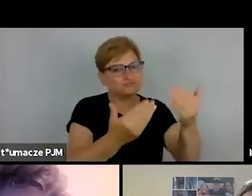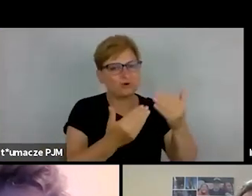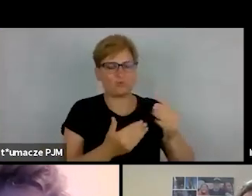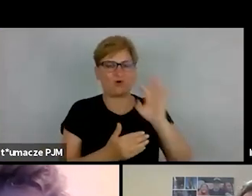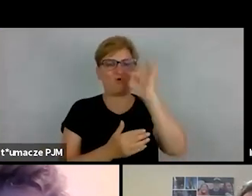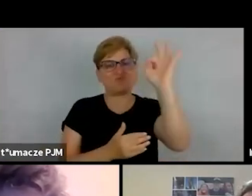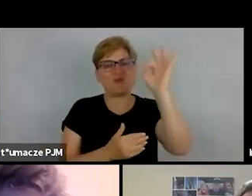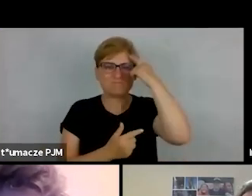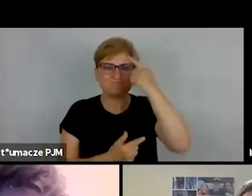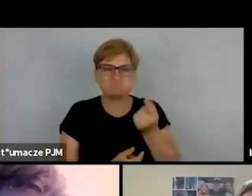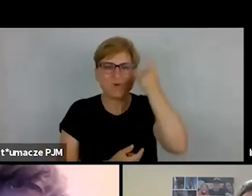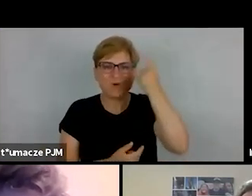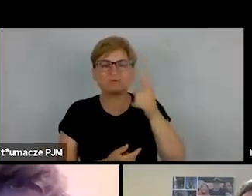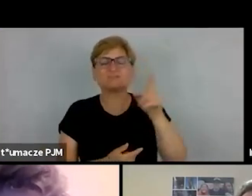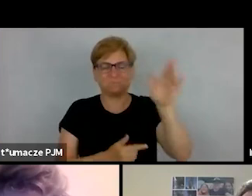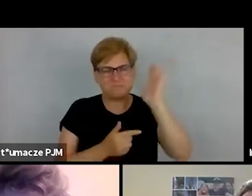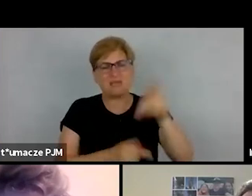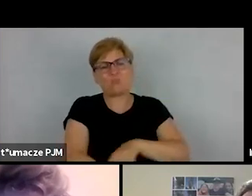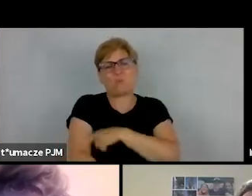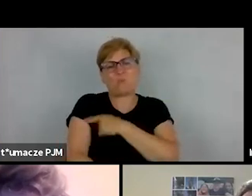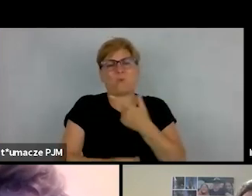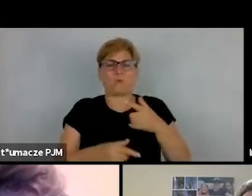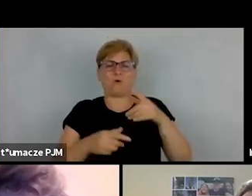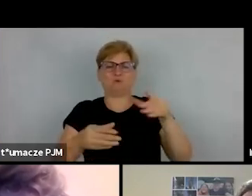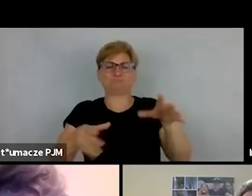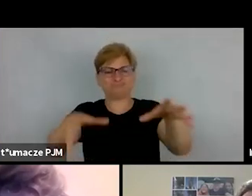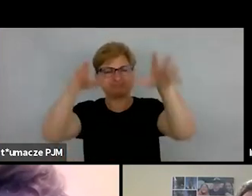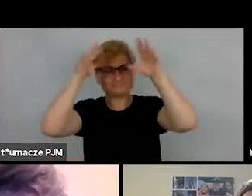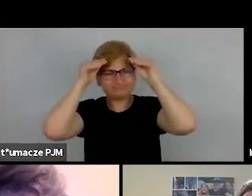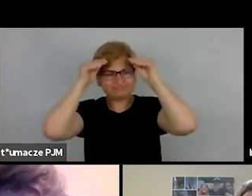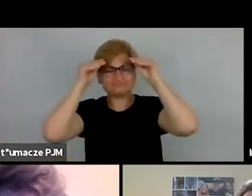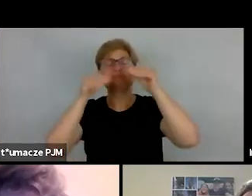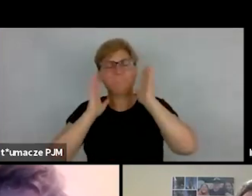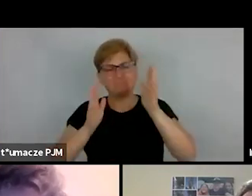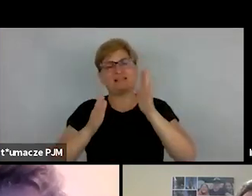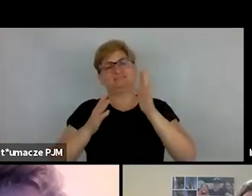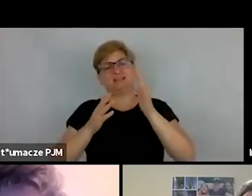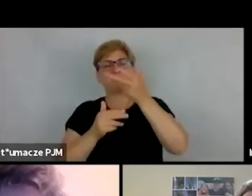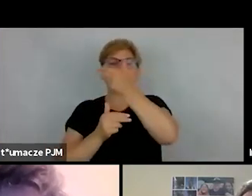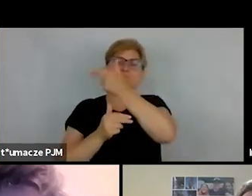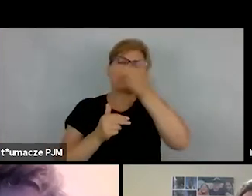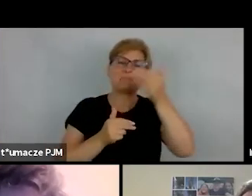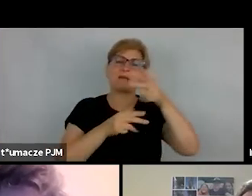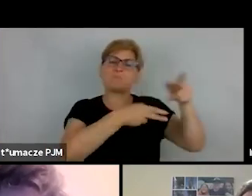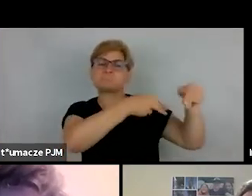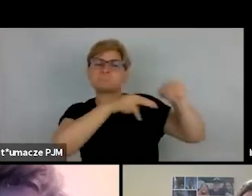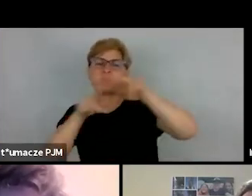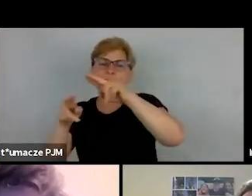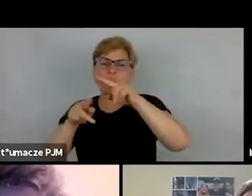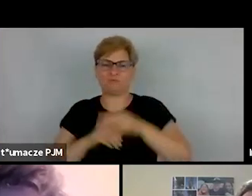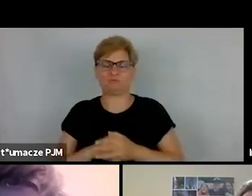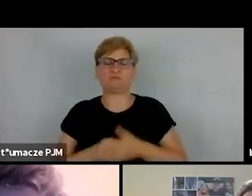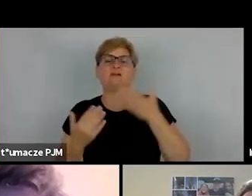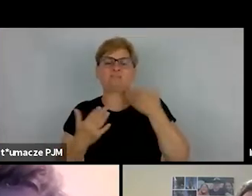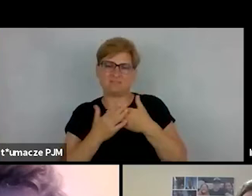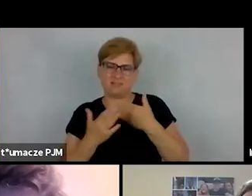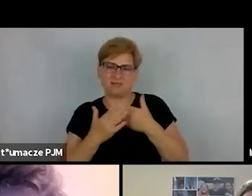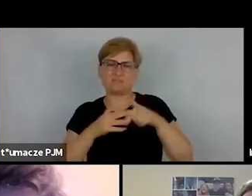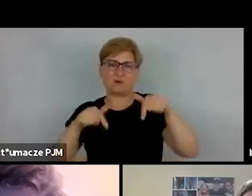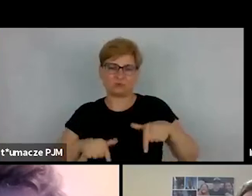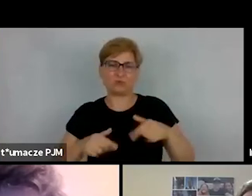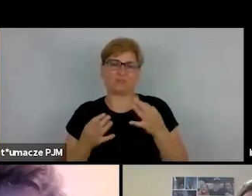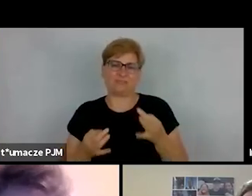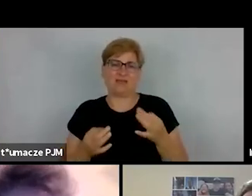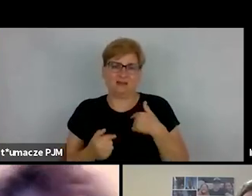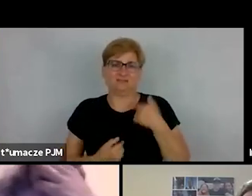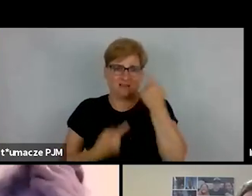myślę, że długo zostaną z nami i będziemy chcieli i chciały jeszcze do nich wracać. I na tym myślę, że skończę